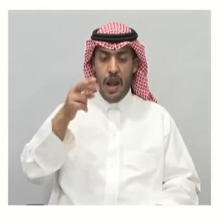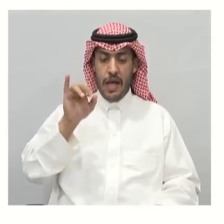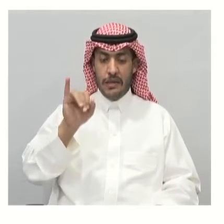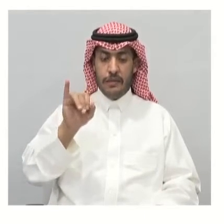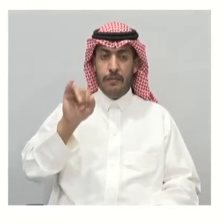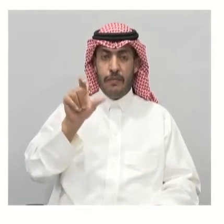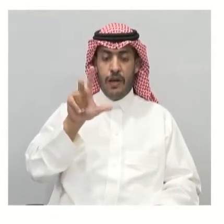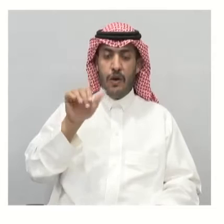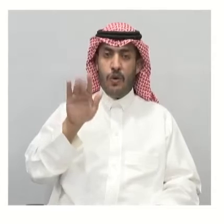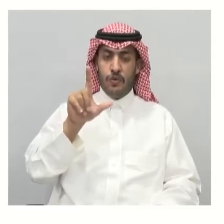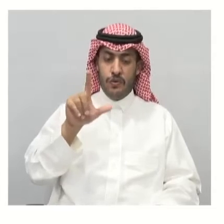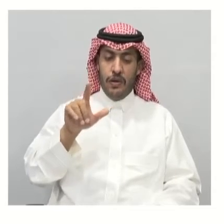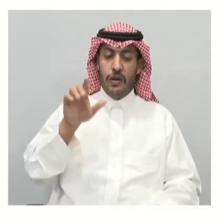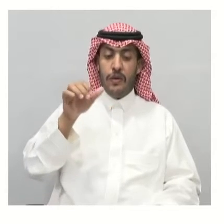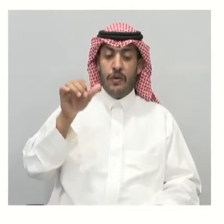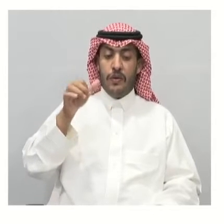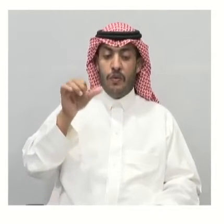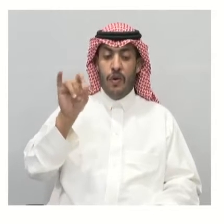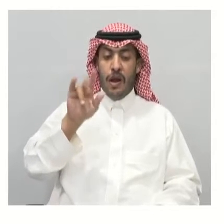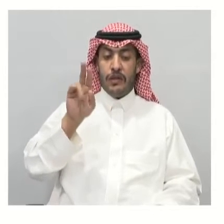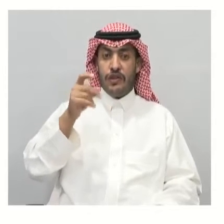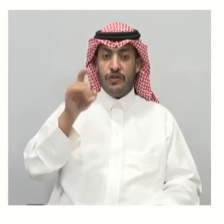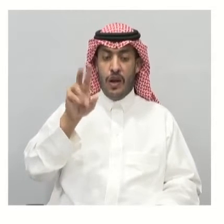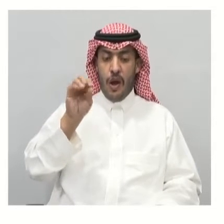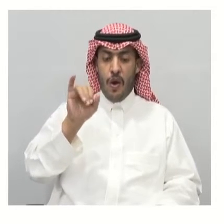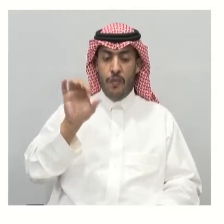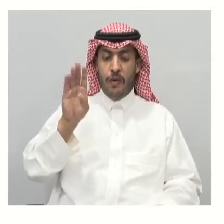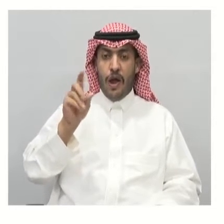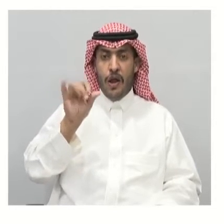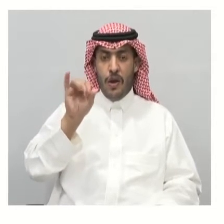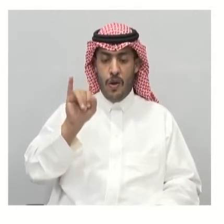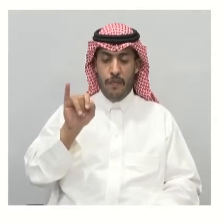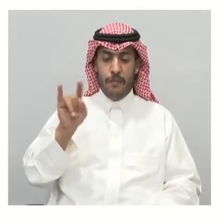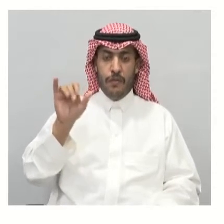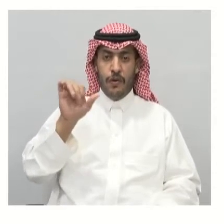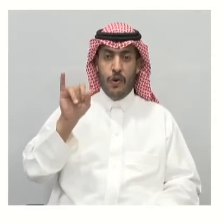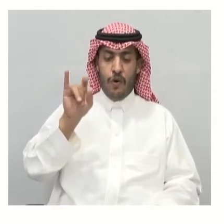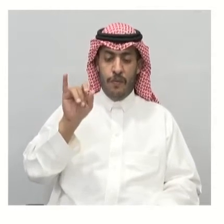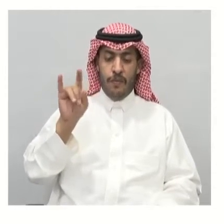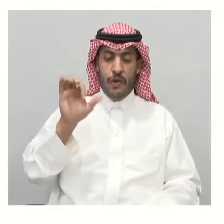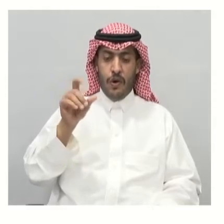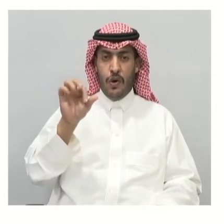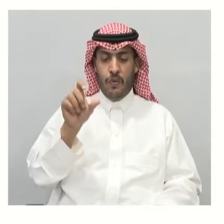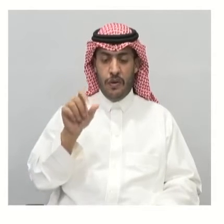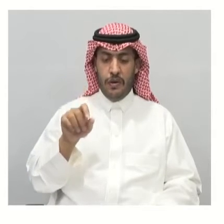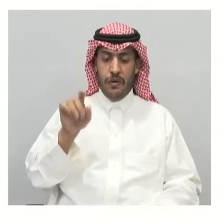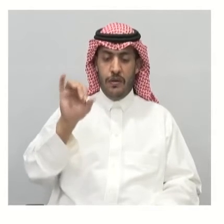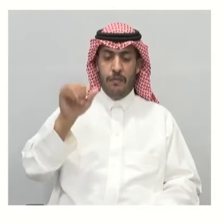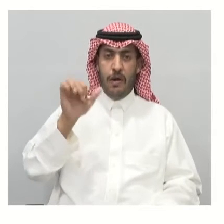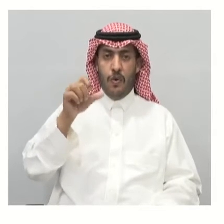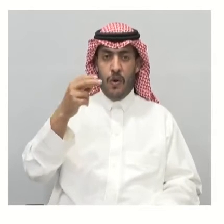ستعجل لهم كانهم يوم يرون ما يوعدون لم يلبثوا الا